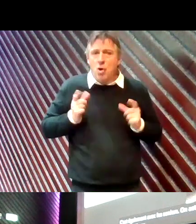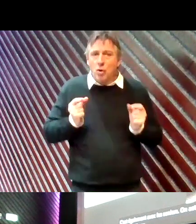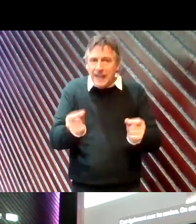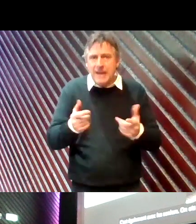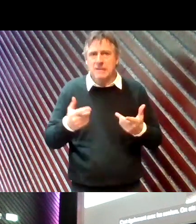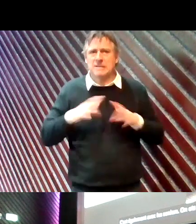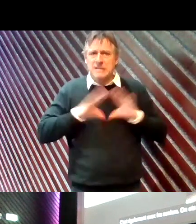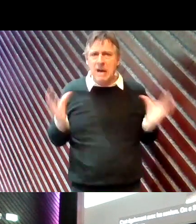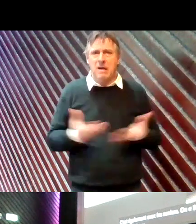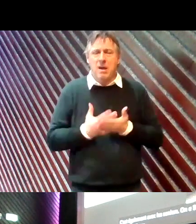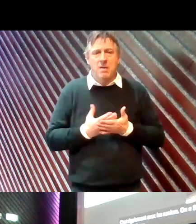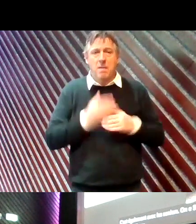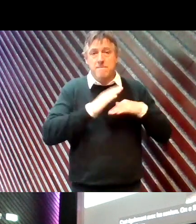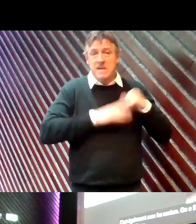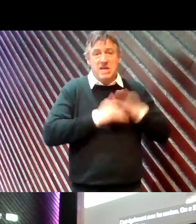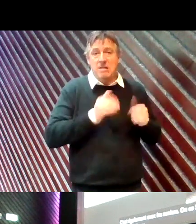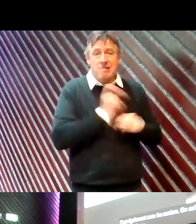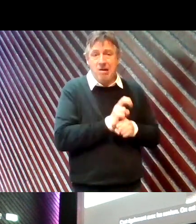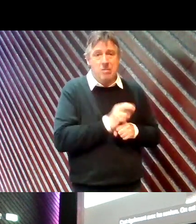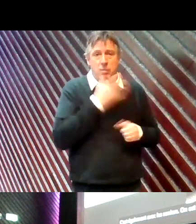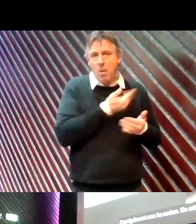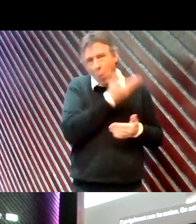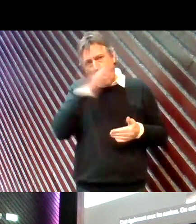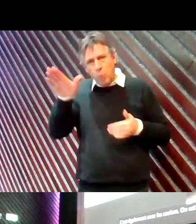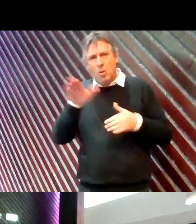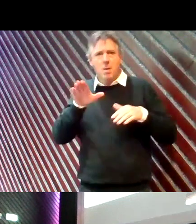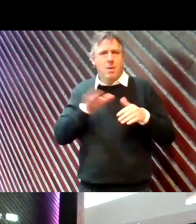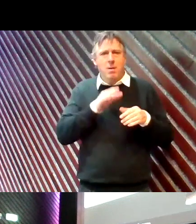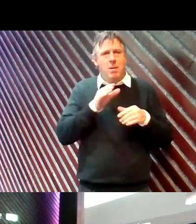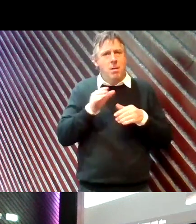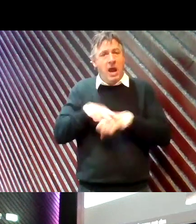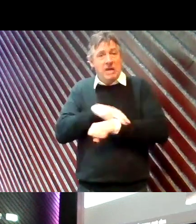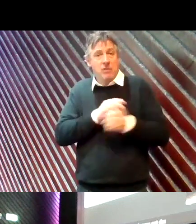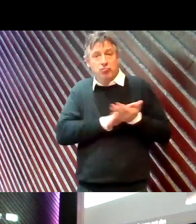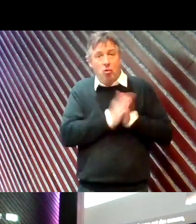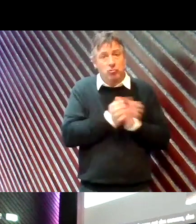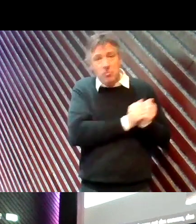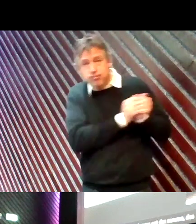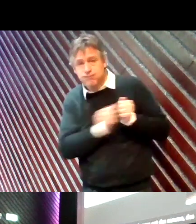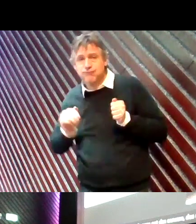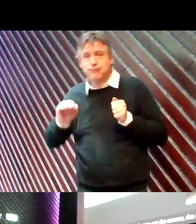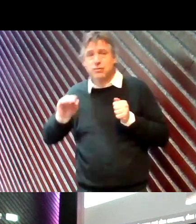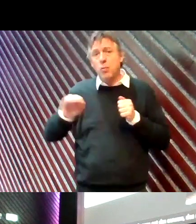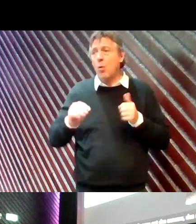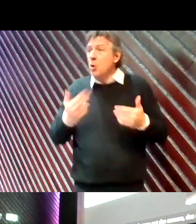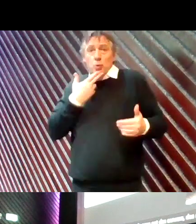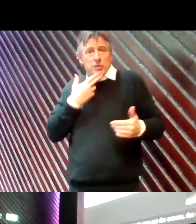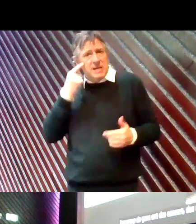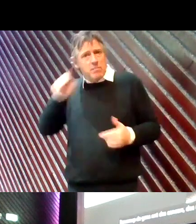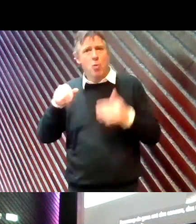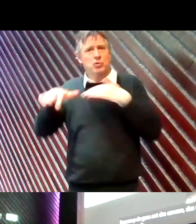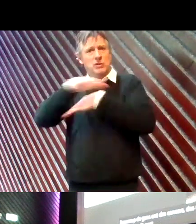obligés de se réorienter et de construire une nouvelle carrière pour être utile à la société, pour être